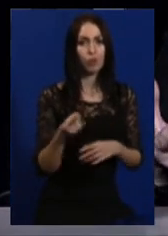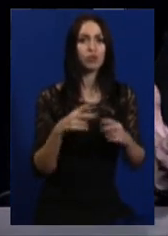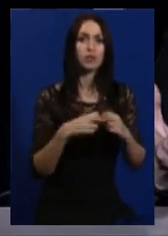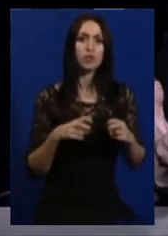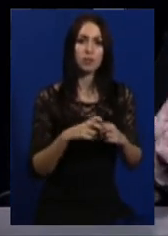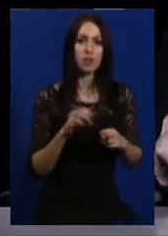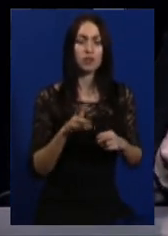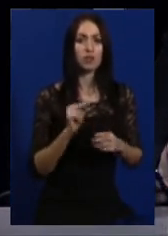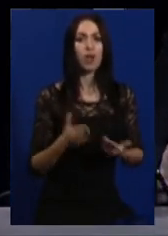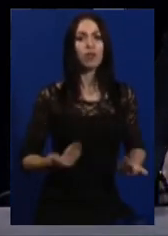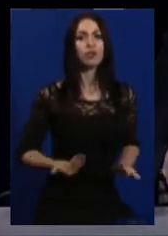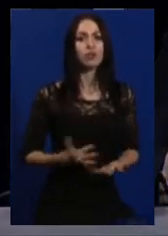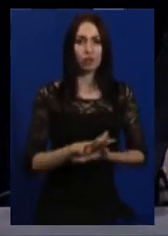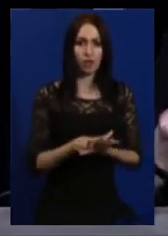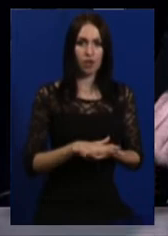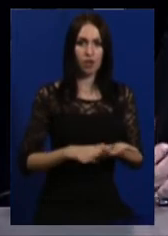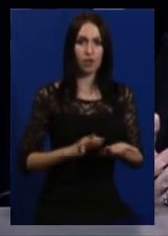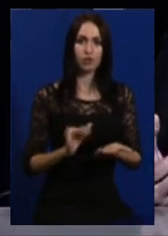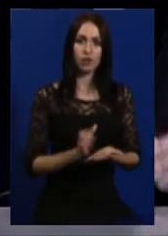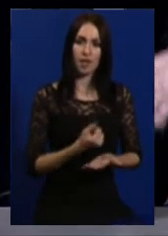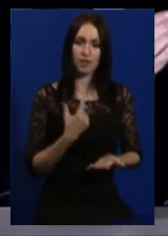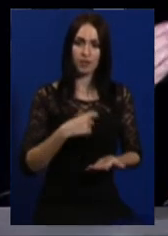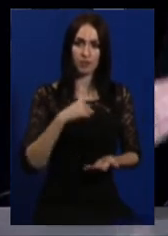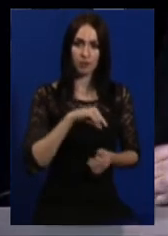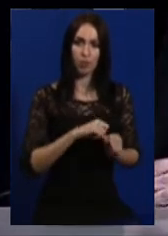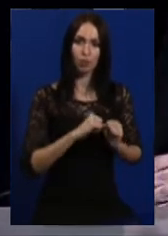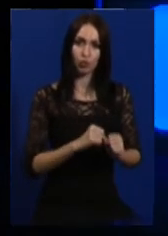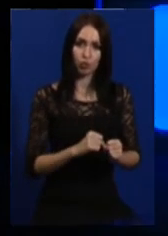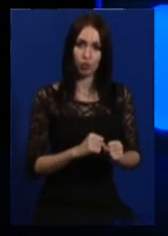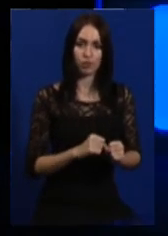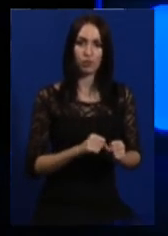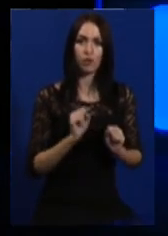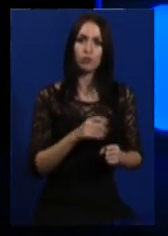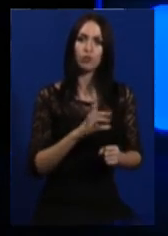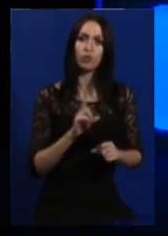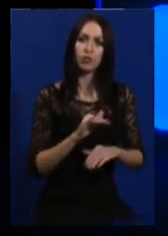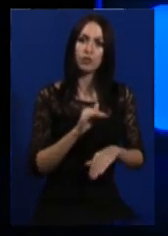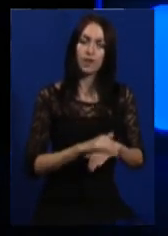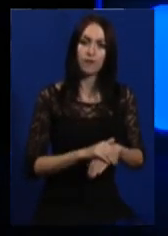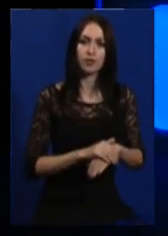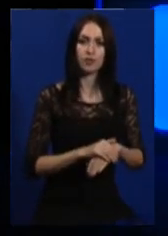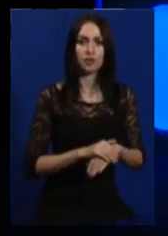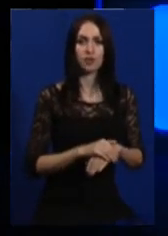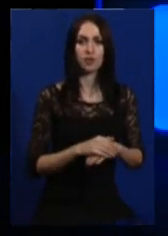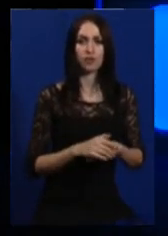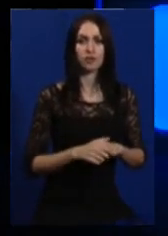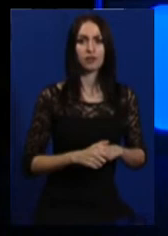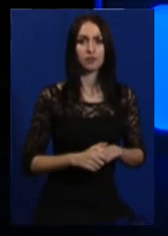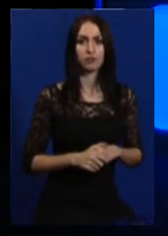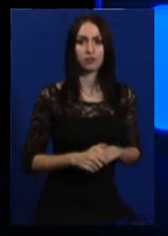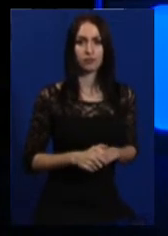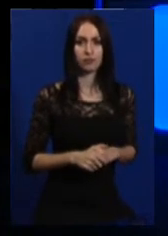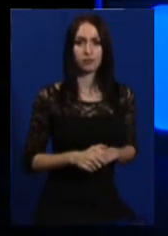тем как жить дальше и найти все мужество нужно лишь isofix увата на социале зафиксировать